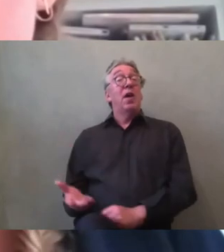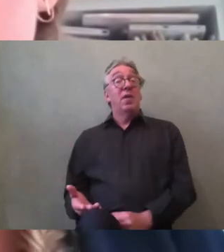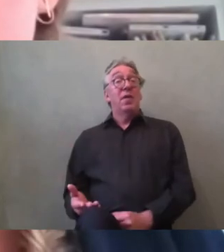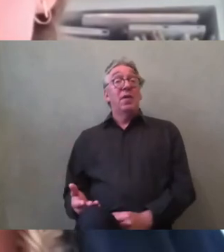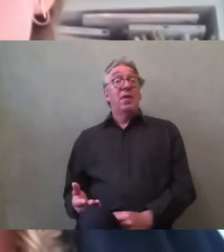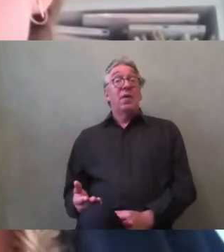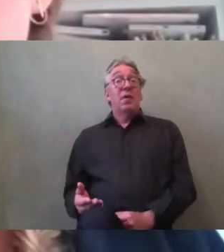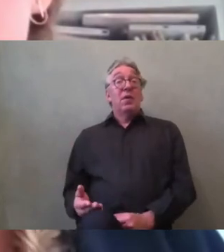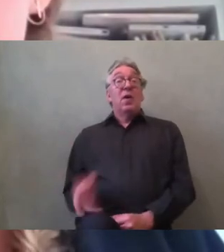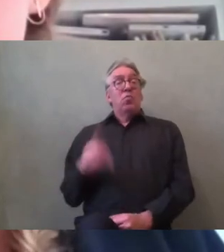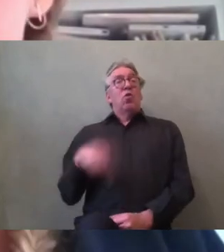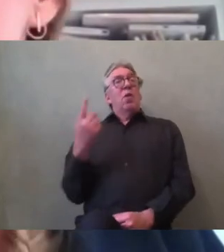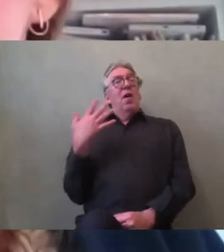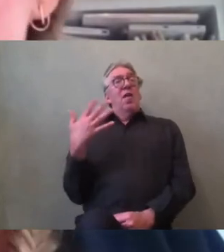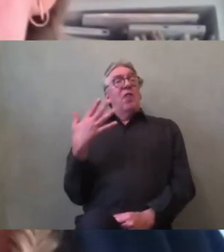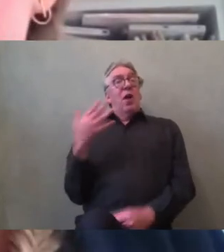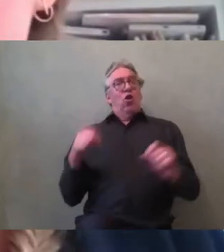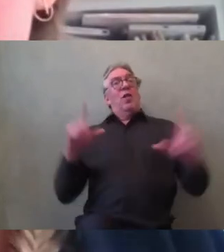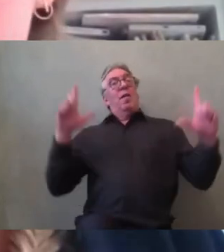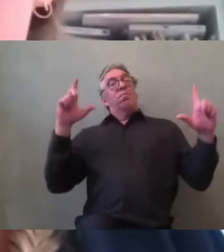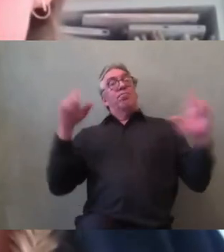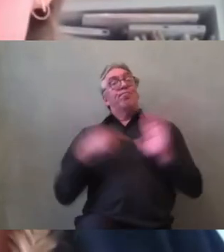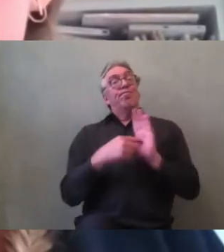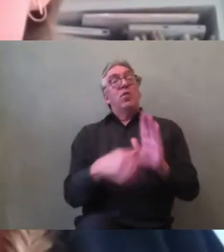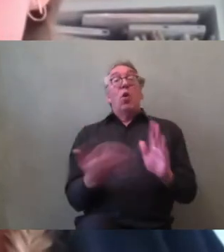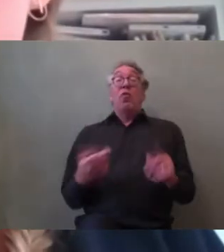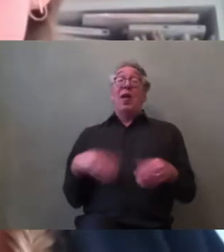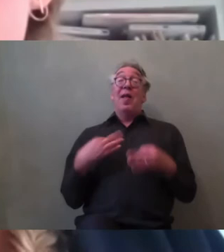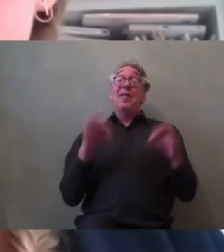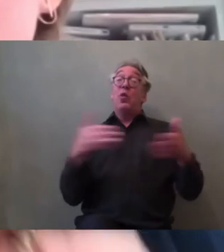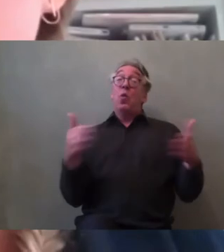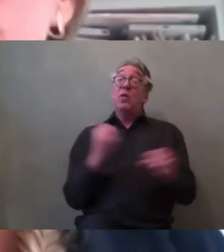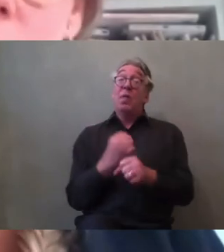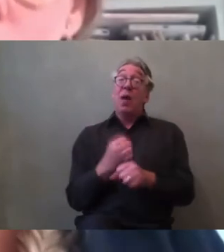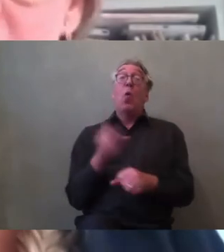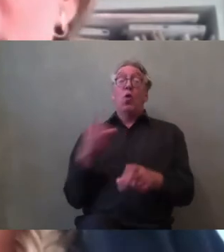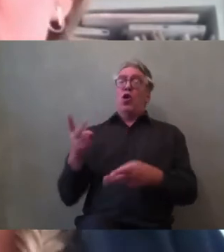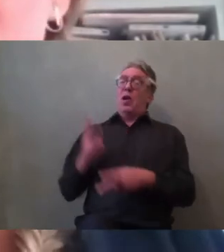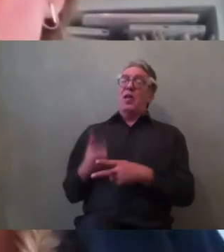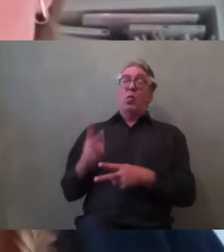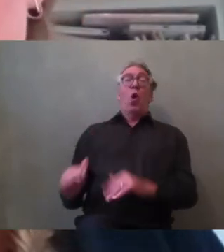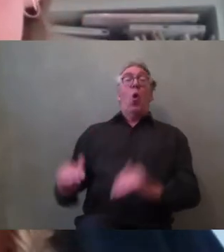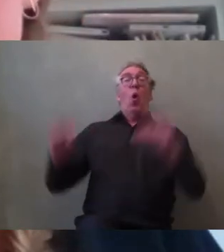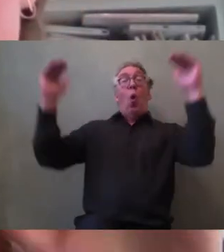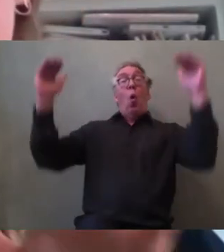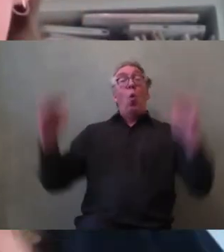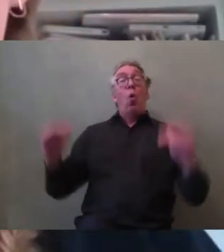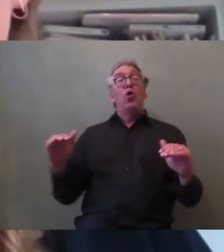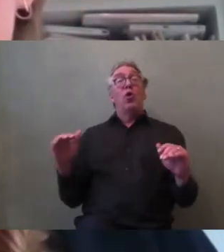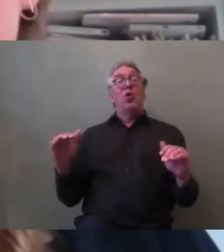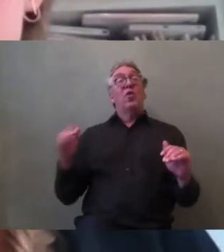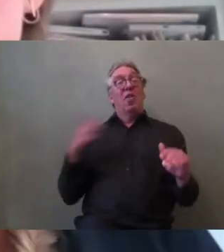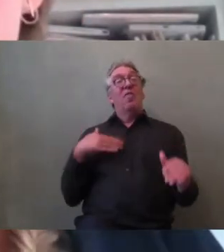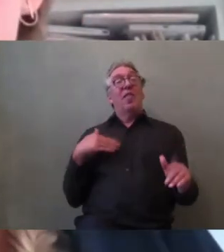gebracht. Dat je als tentoonstellingsmaker rekening houdt met hoogte van vitrines, dat ook mensen met een rolstoel in die vitrines